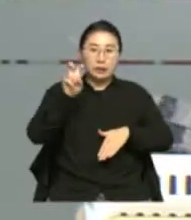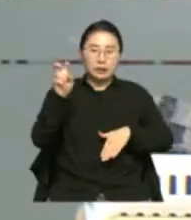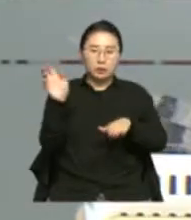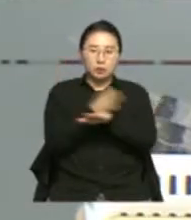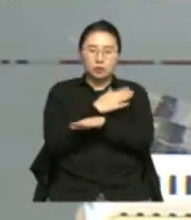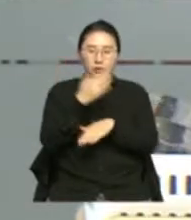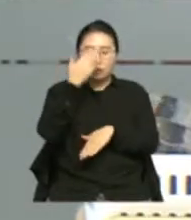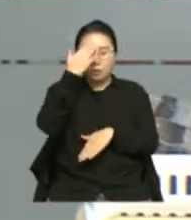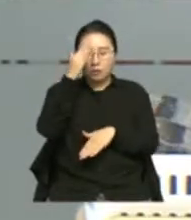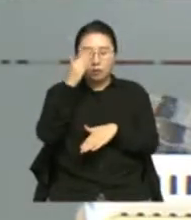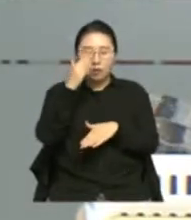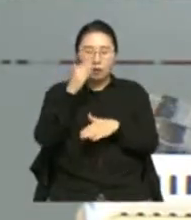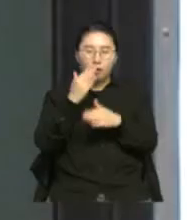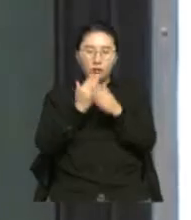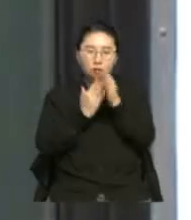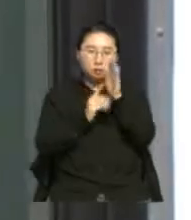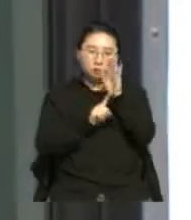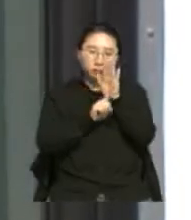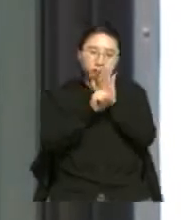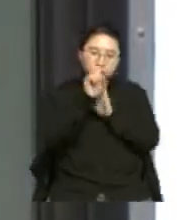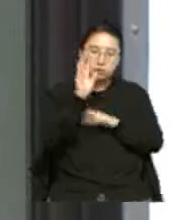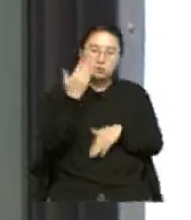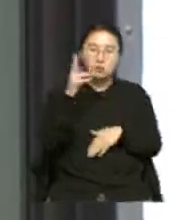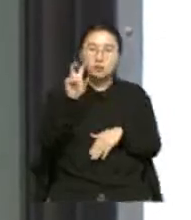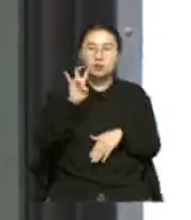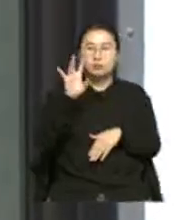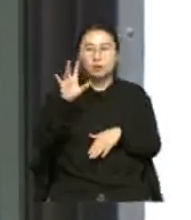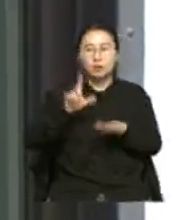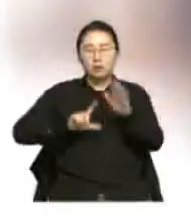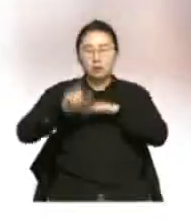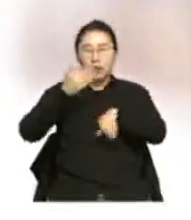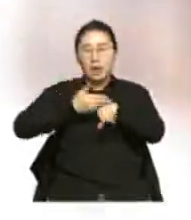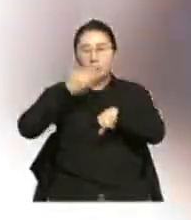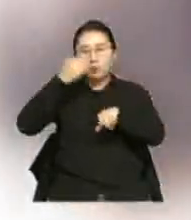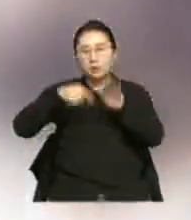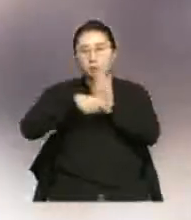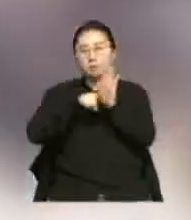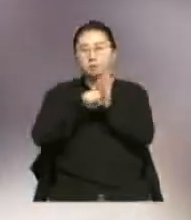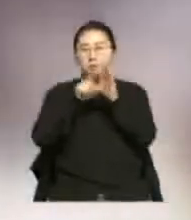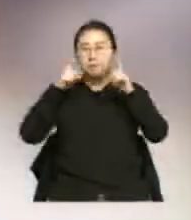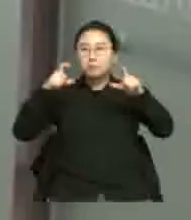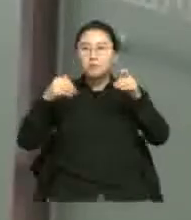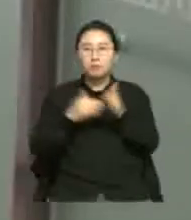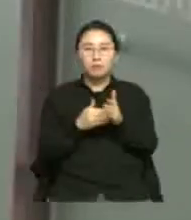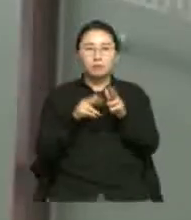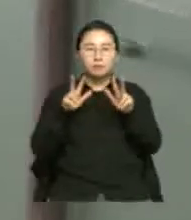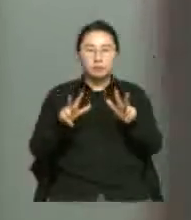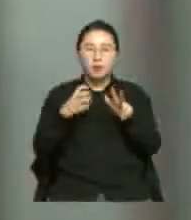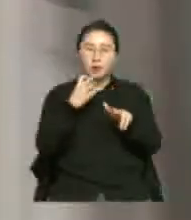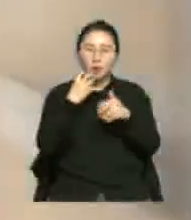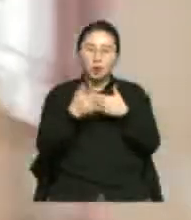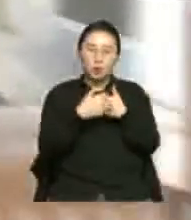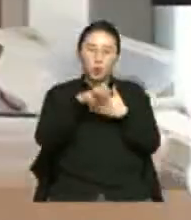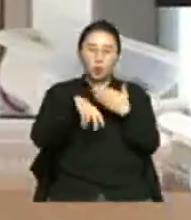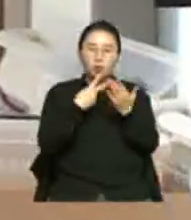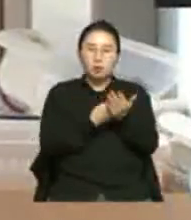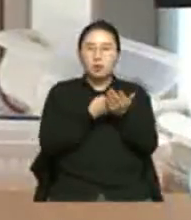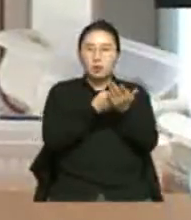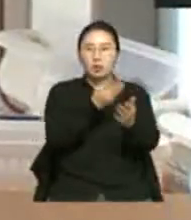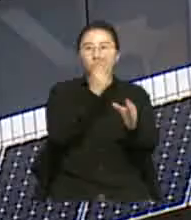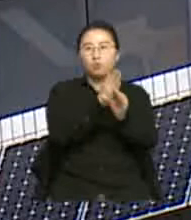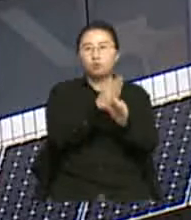미열 등의 증상을 보였습니다 지난 28일 오후 9시 양성 판정을 받았고 현재 서울 의원 의 입원